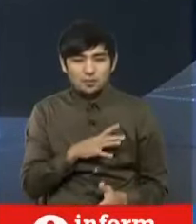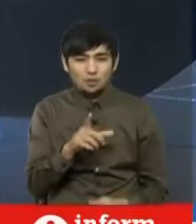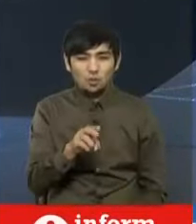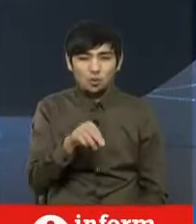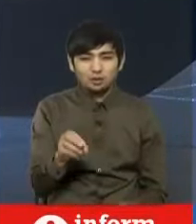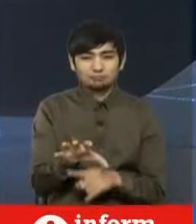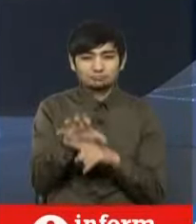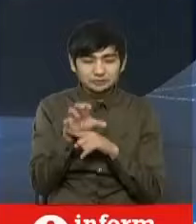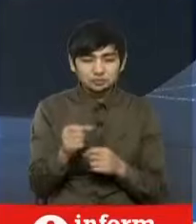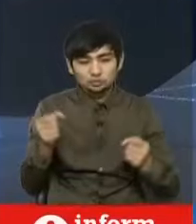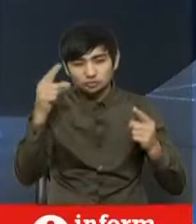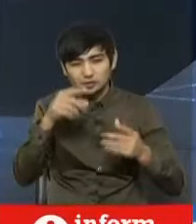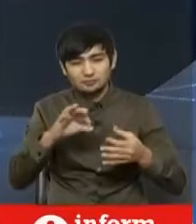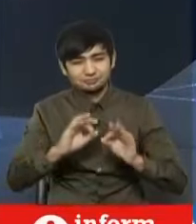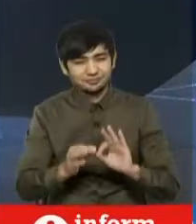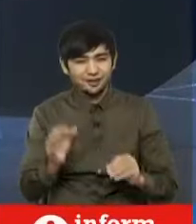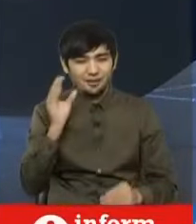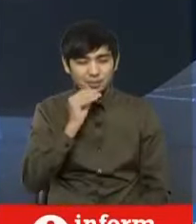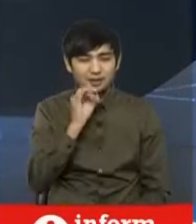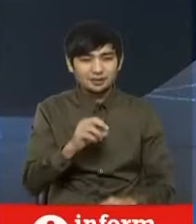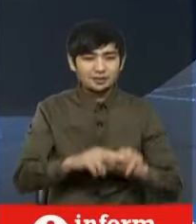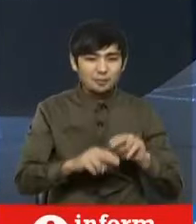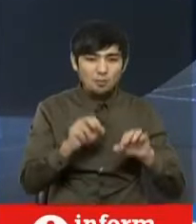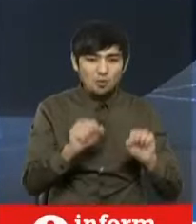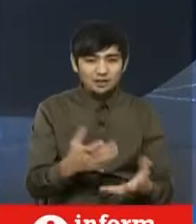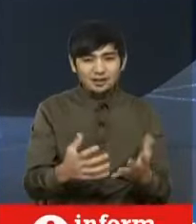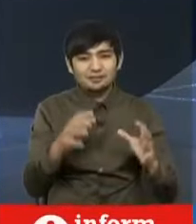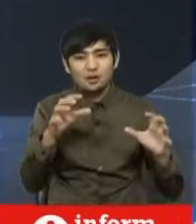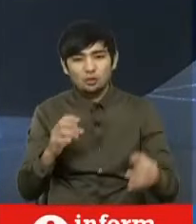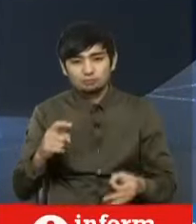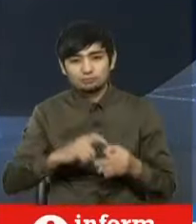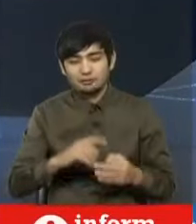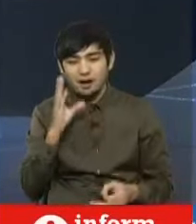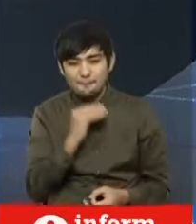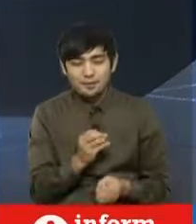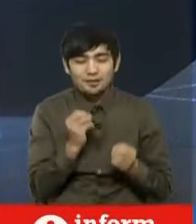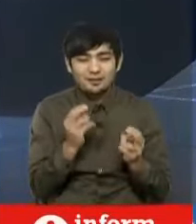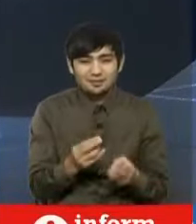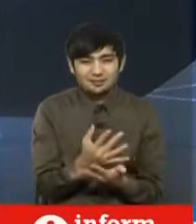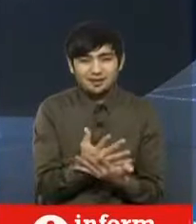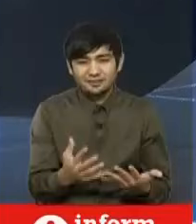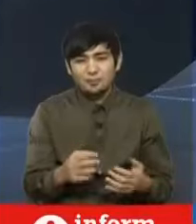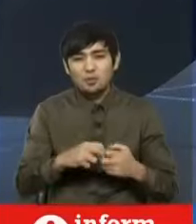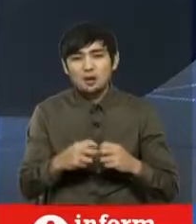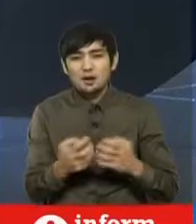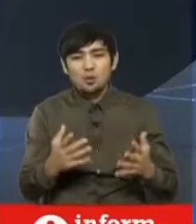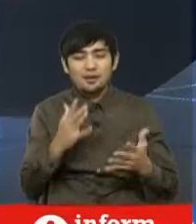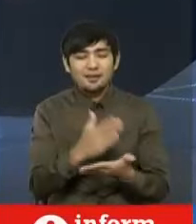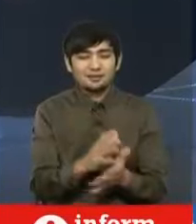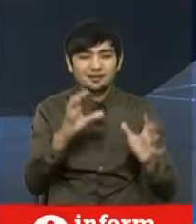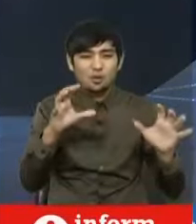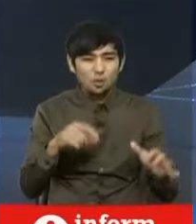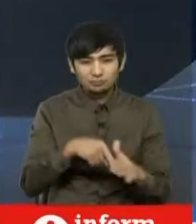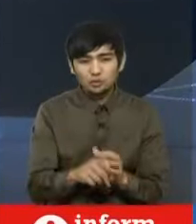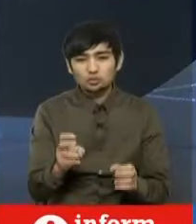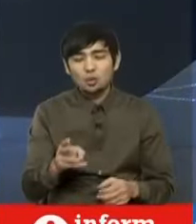QR коду Чем чревато самовольное строительство и можно ли узаконить такую постройку какие есть нюансы в законодательстве и Кто отвечает за